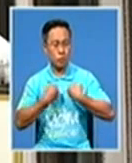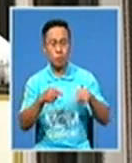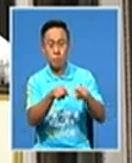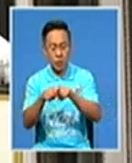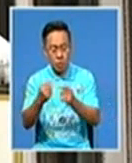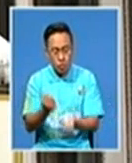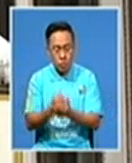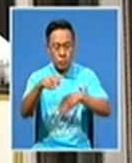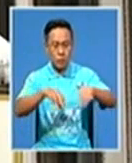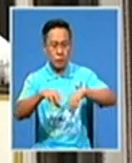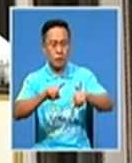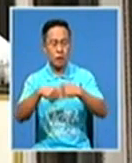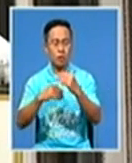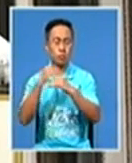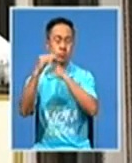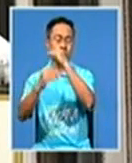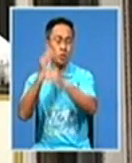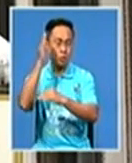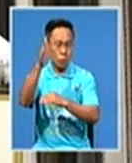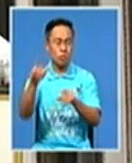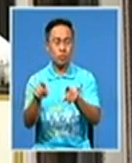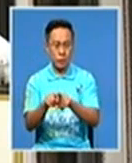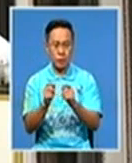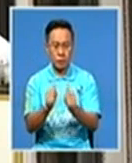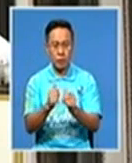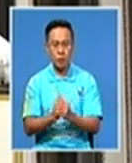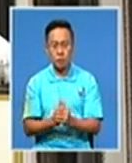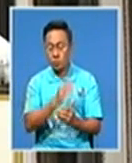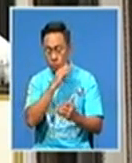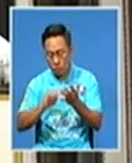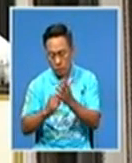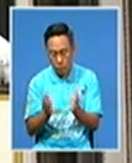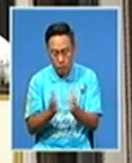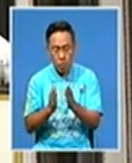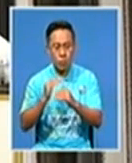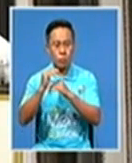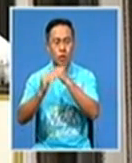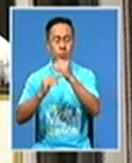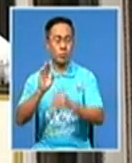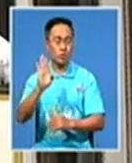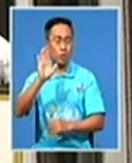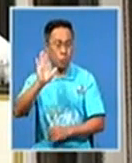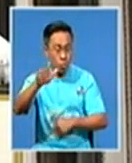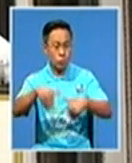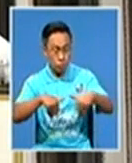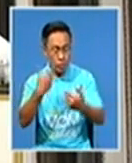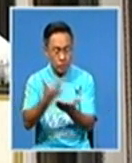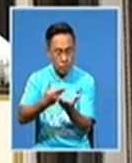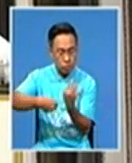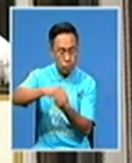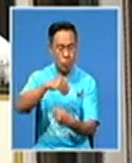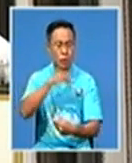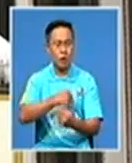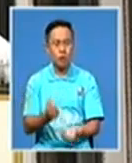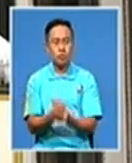หากมีความพร้อมก็อาจสามารถพัฒนาไปสู่การบริหารจัดการในรูปแบบของบริษัทชุมชนนะครับโดยผลกำไรจะนำไปสร้าง